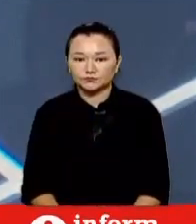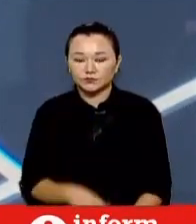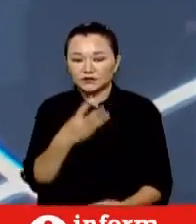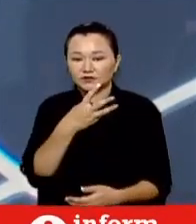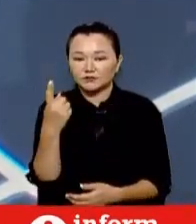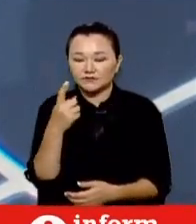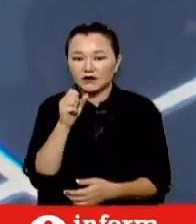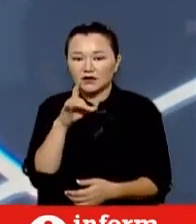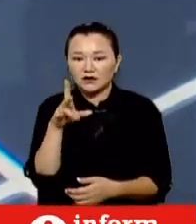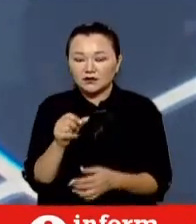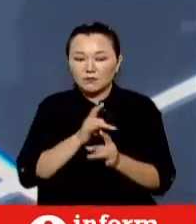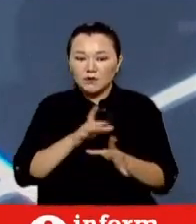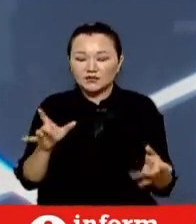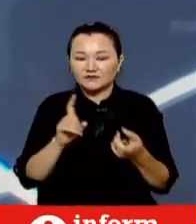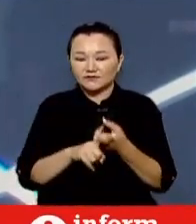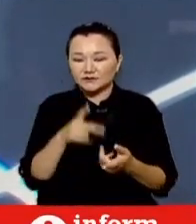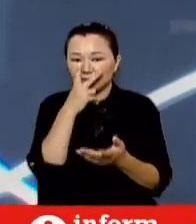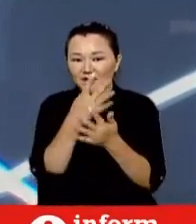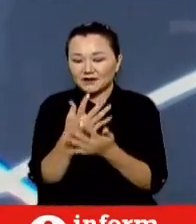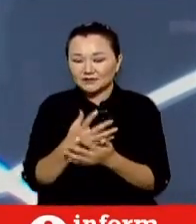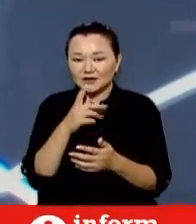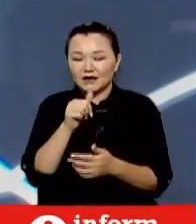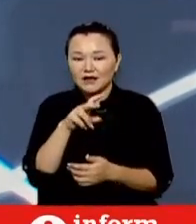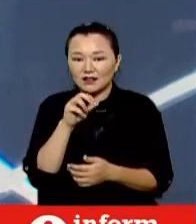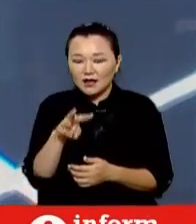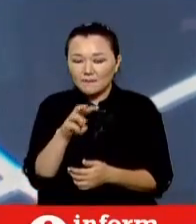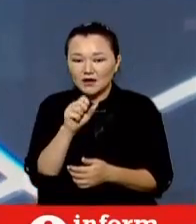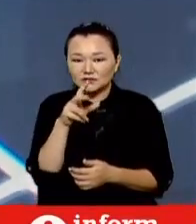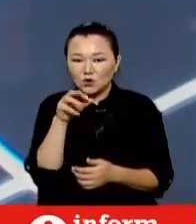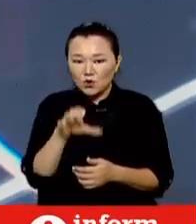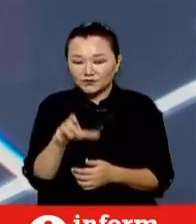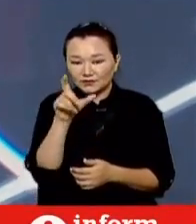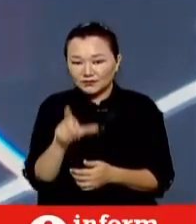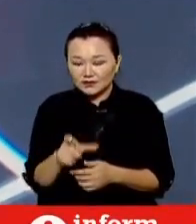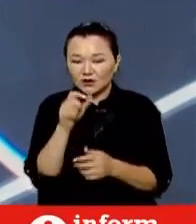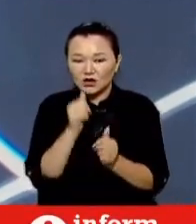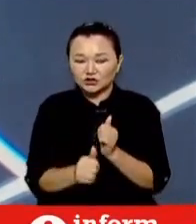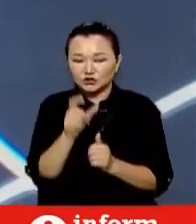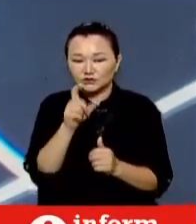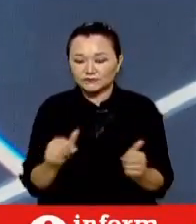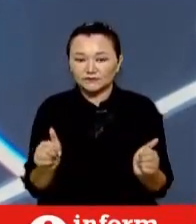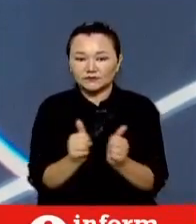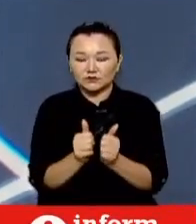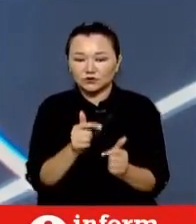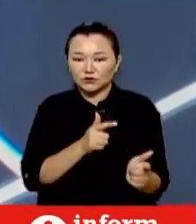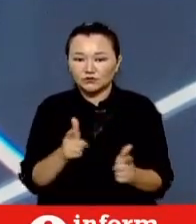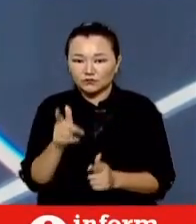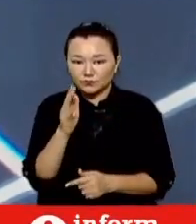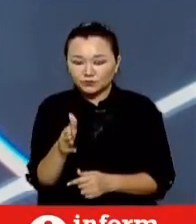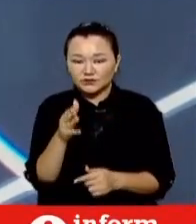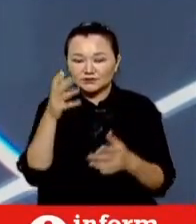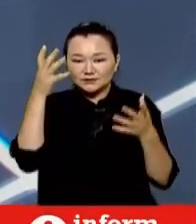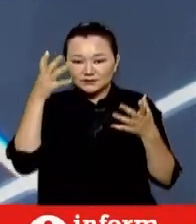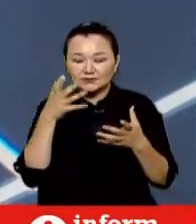31-ші арнаның мерейтойы қарсаңында таныстырылған ғалам маскоты енді әрбір жанның жанынан табылуға әзір.